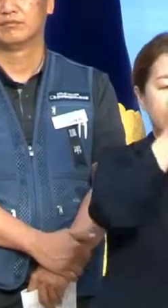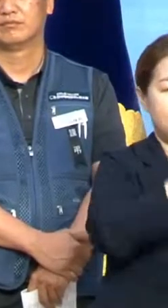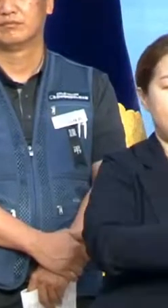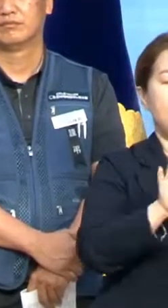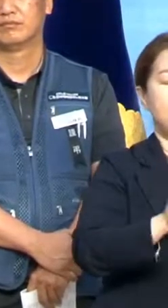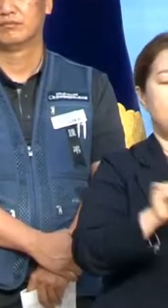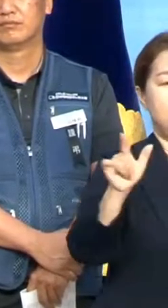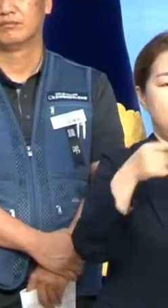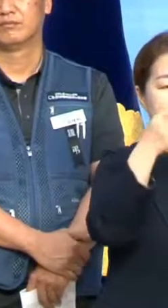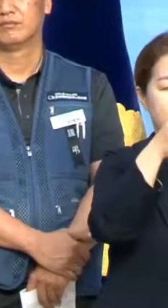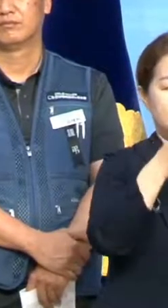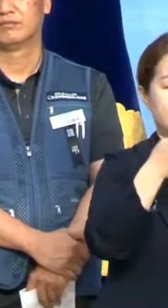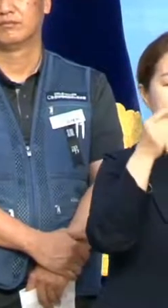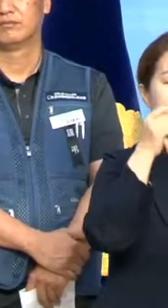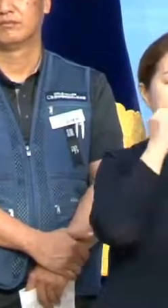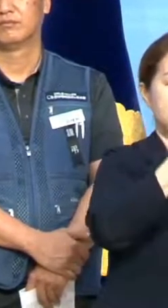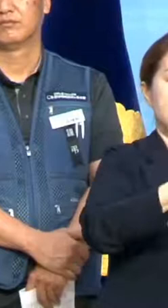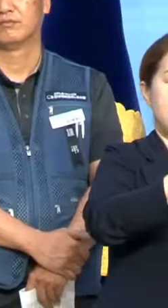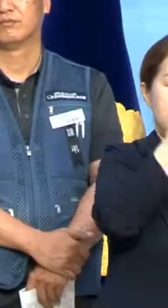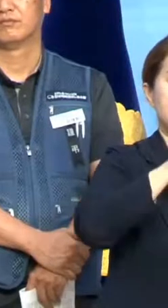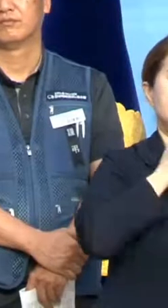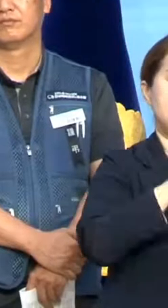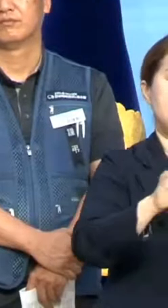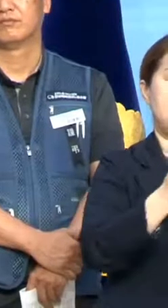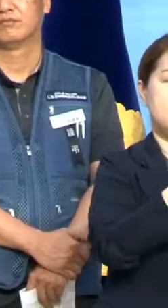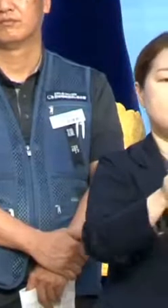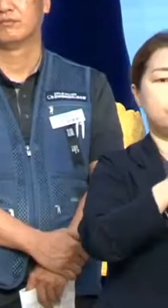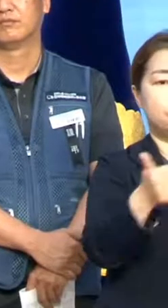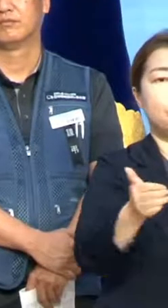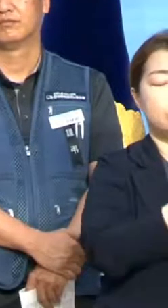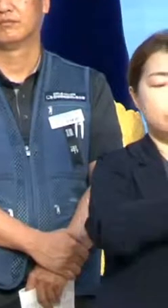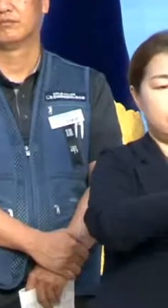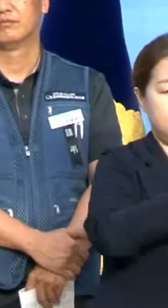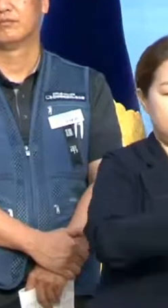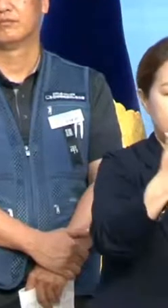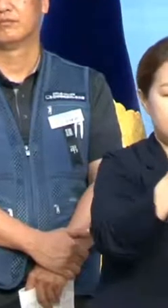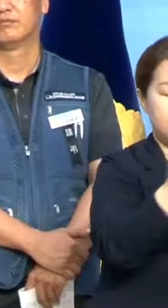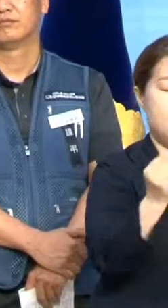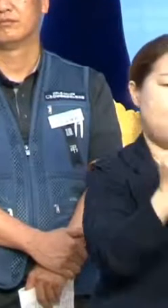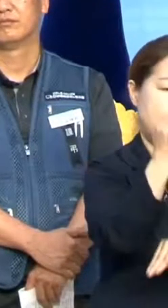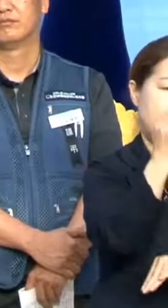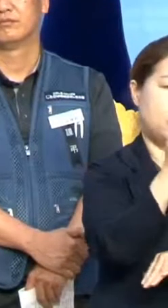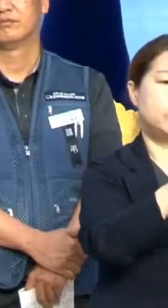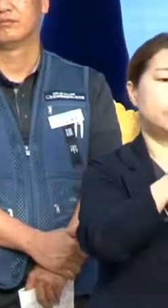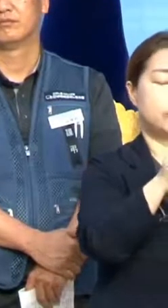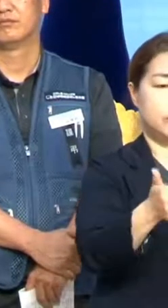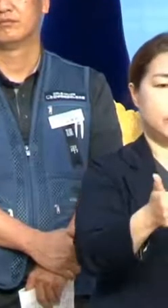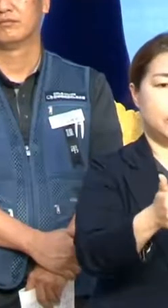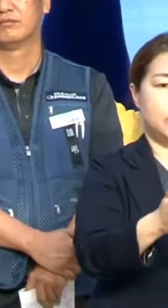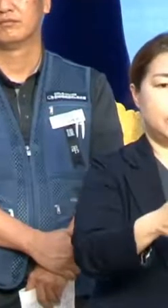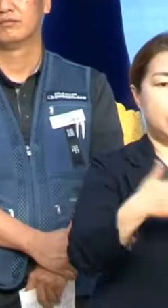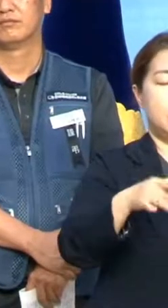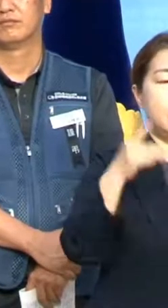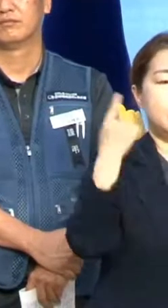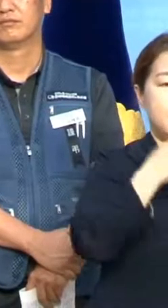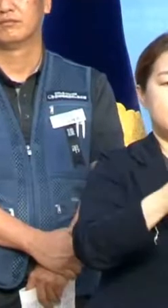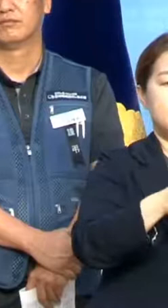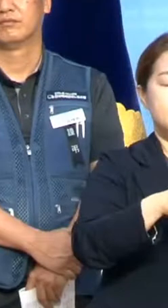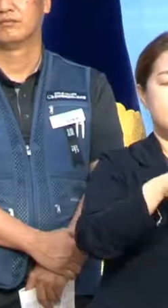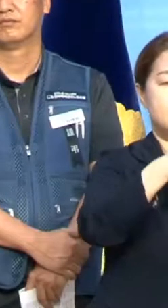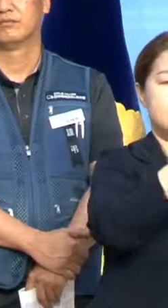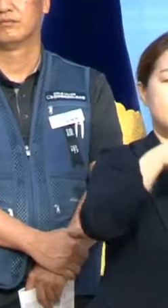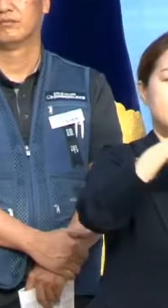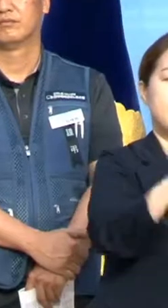올해 상반기에만 9명의 노동자가 목숨을 잃었고 그 중 1 본명은 과로사 였습니다 아직 이 산재 어